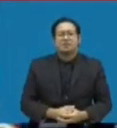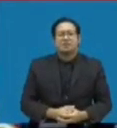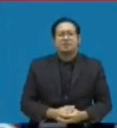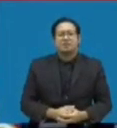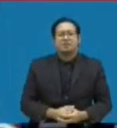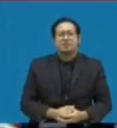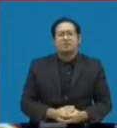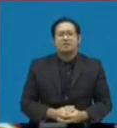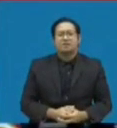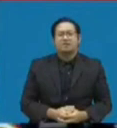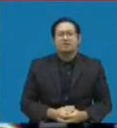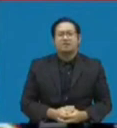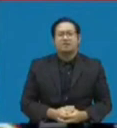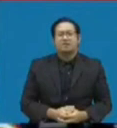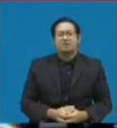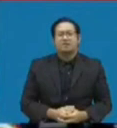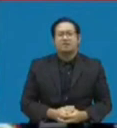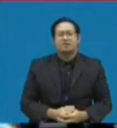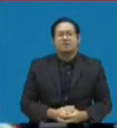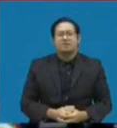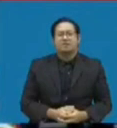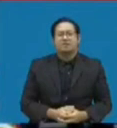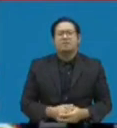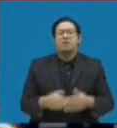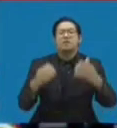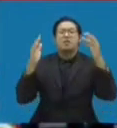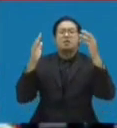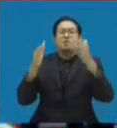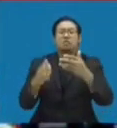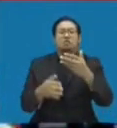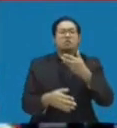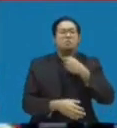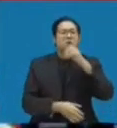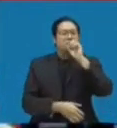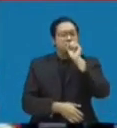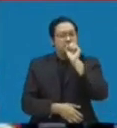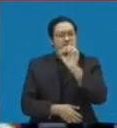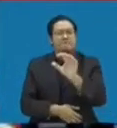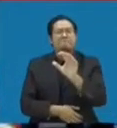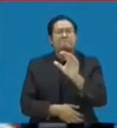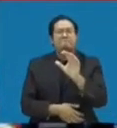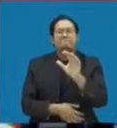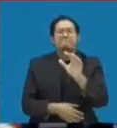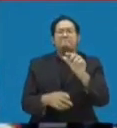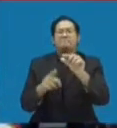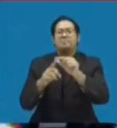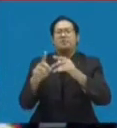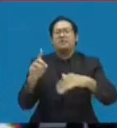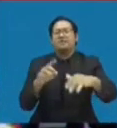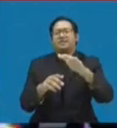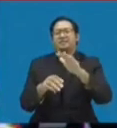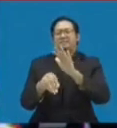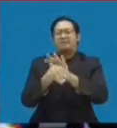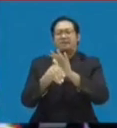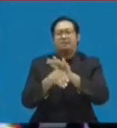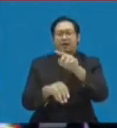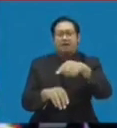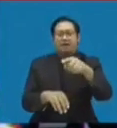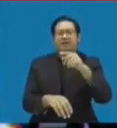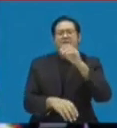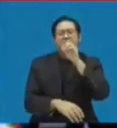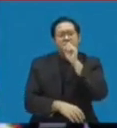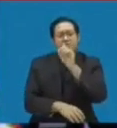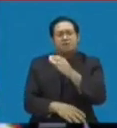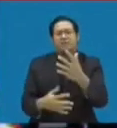Hai secara khusus saya juga mengucapkan selamat kepada Provinsi Papua atas